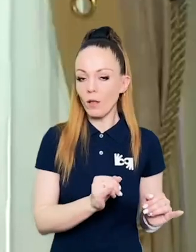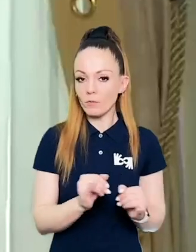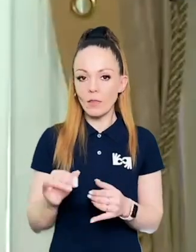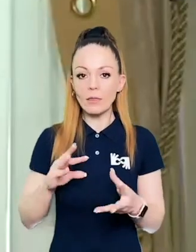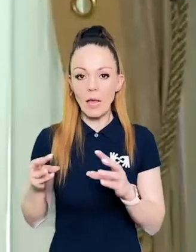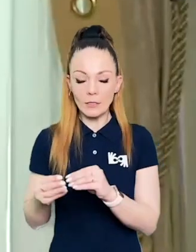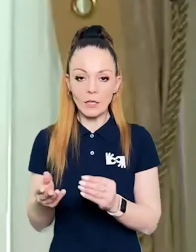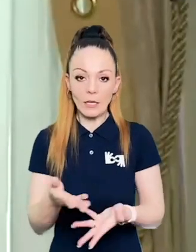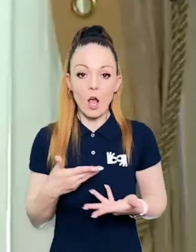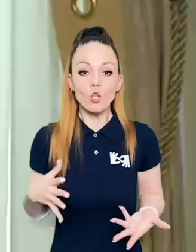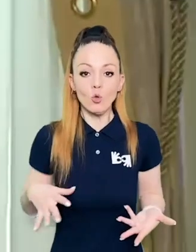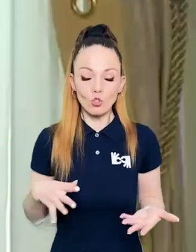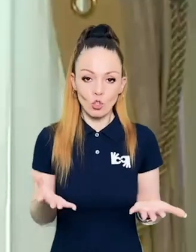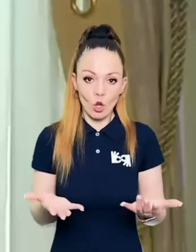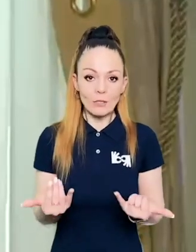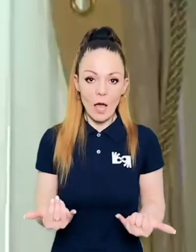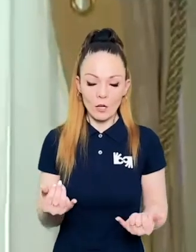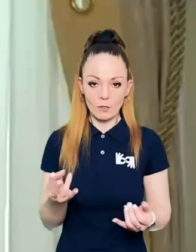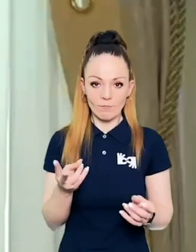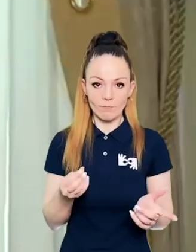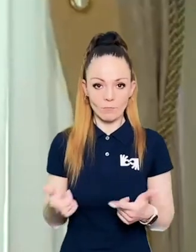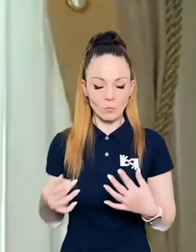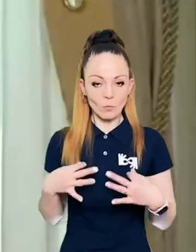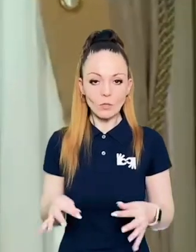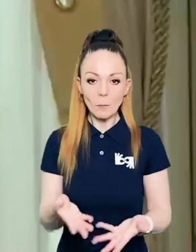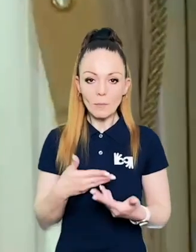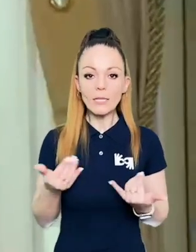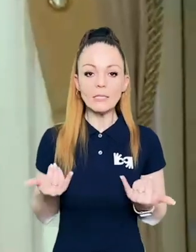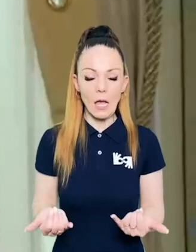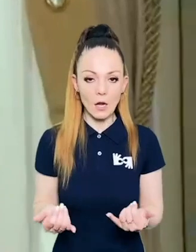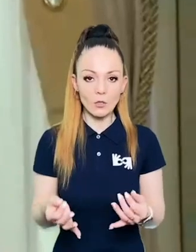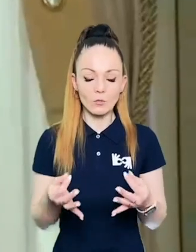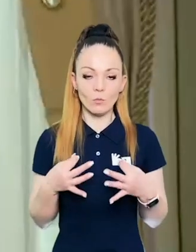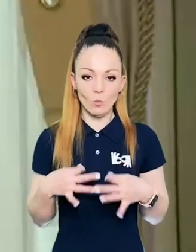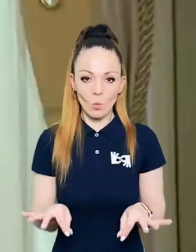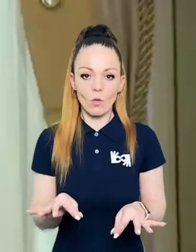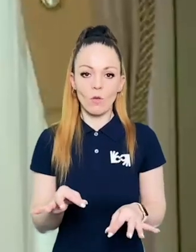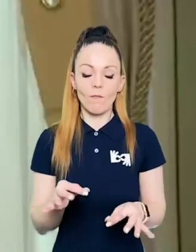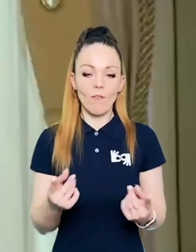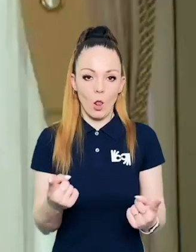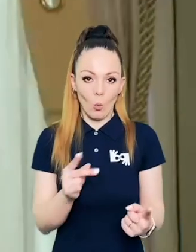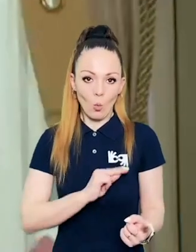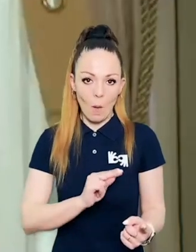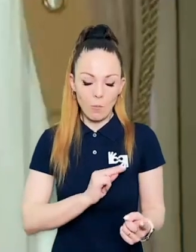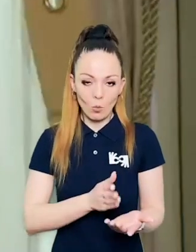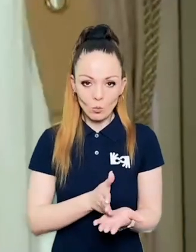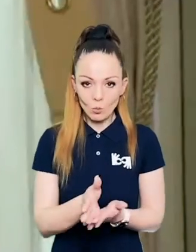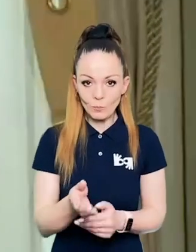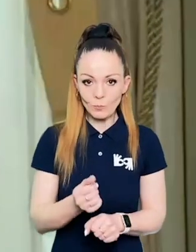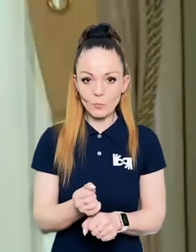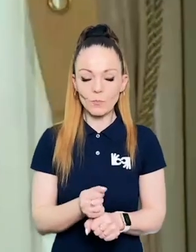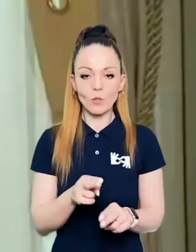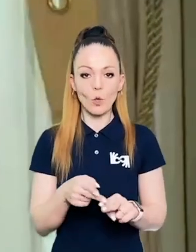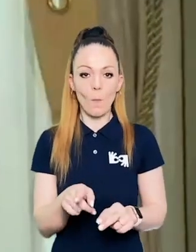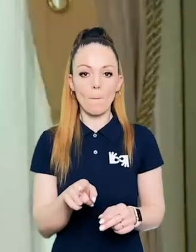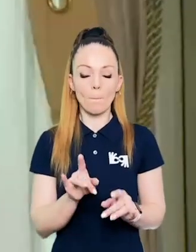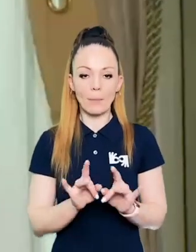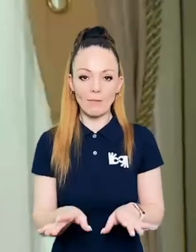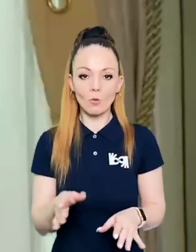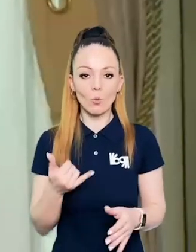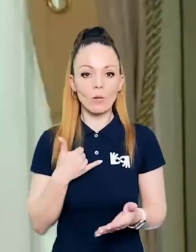погані наслідки нас очікують, якщо ми зараз нічого не зробимо. То ми зараз розгорнули велику роботу з цього приводу. У нас